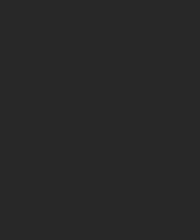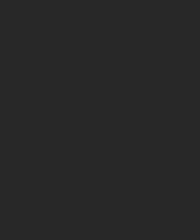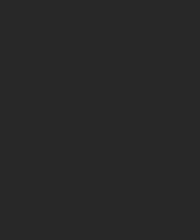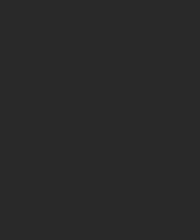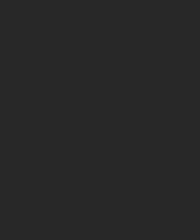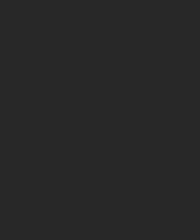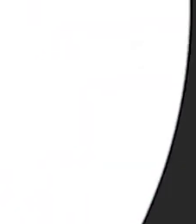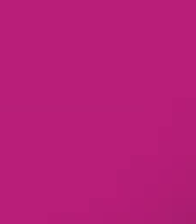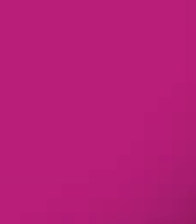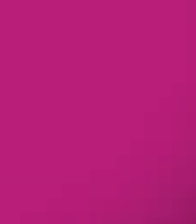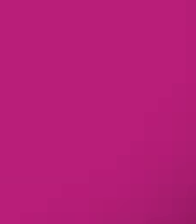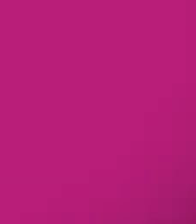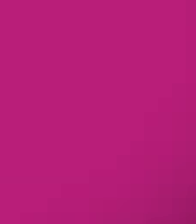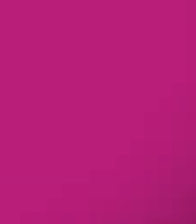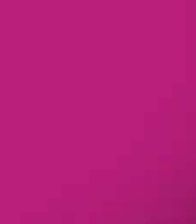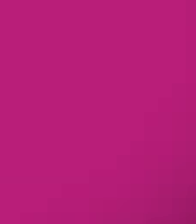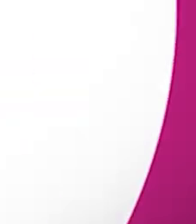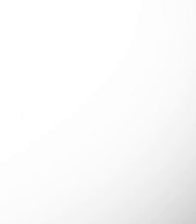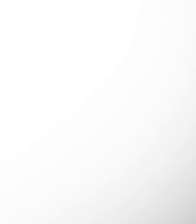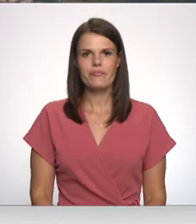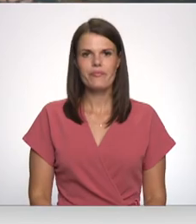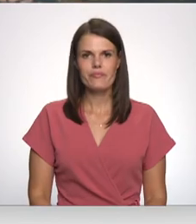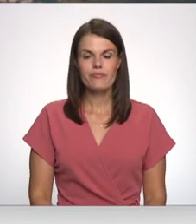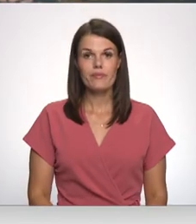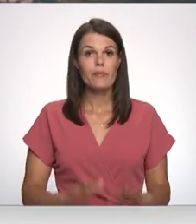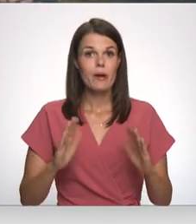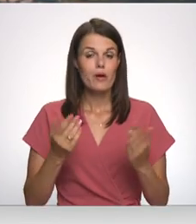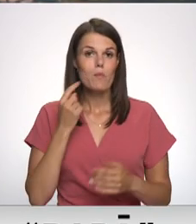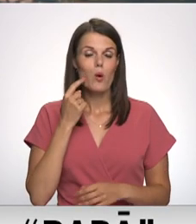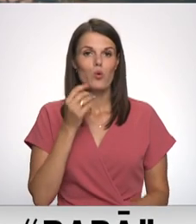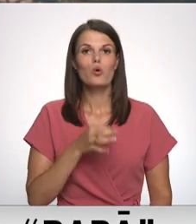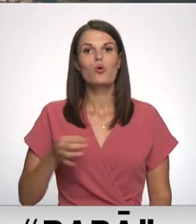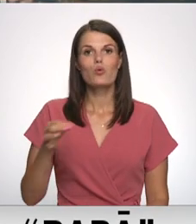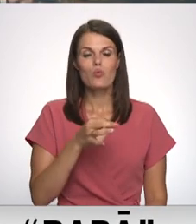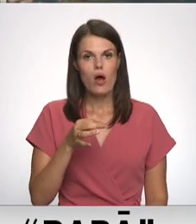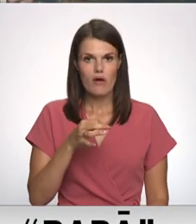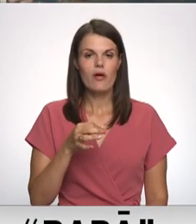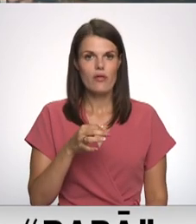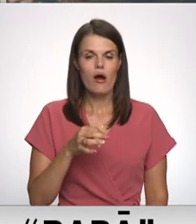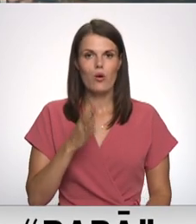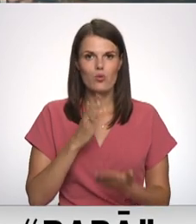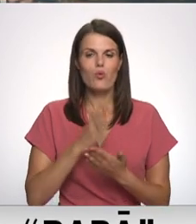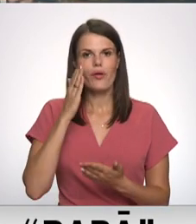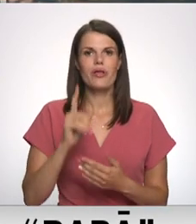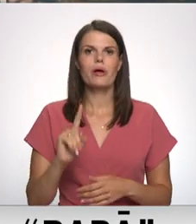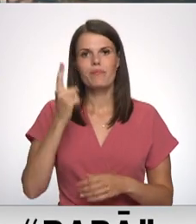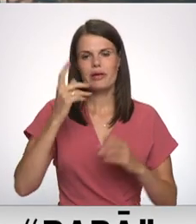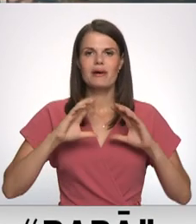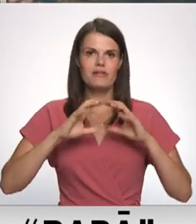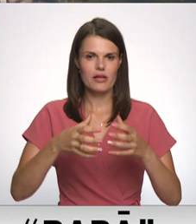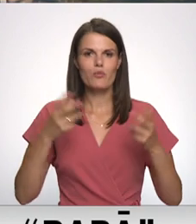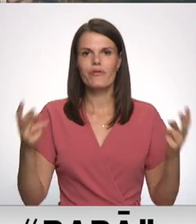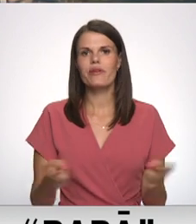Re! Viss ēters ir te! Bet Madonas novadā Ļaudonas pagastā norisinās pirmais